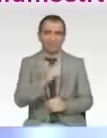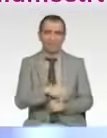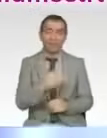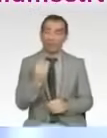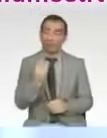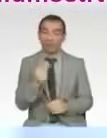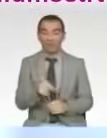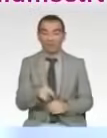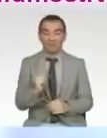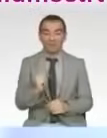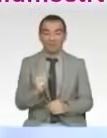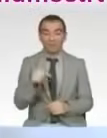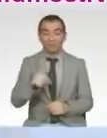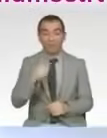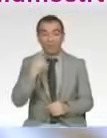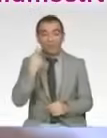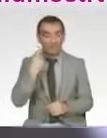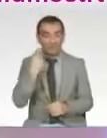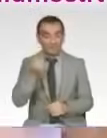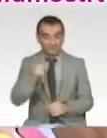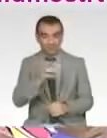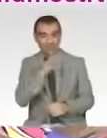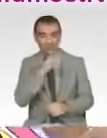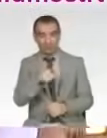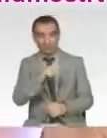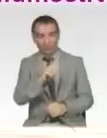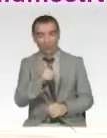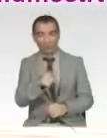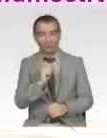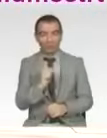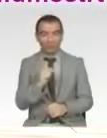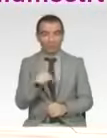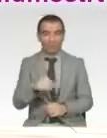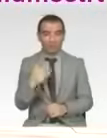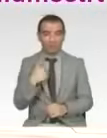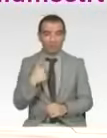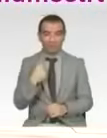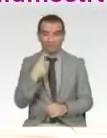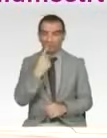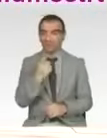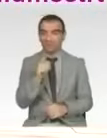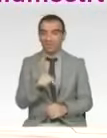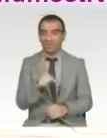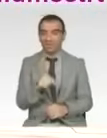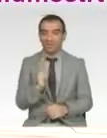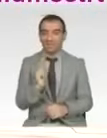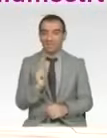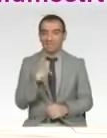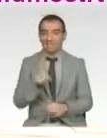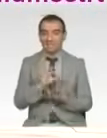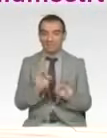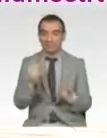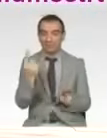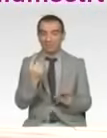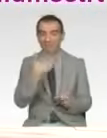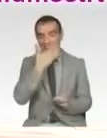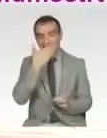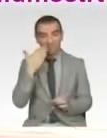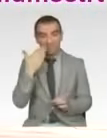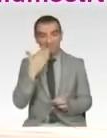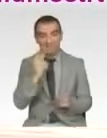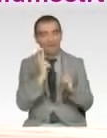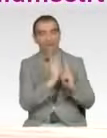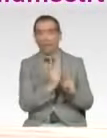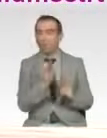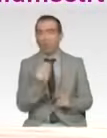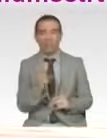bunlar. Evet. Bunlar eskiden yapılıyordu biliyor musun? Temizliği. Evet. Ben diyorum ya bak zaten bunların hiçbiri sadece Ramazan'a ait